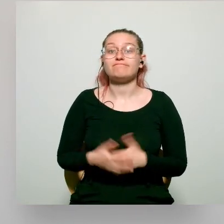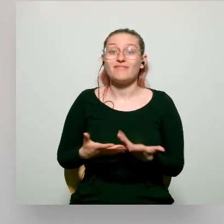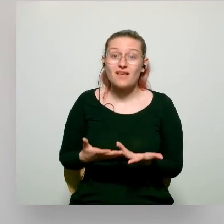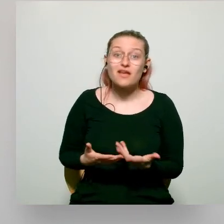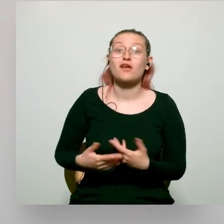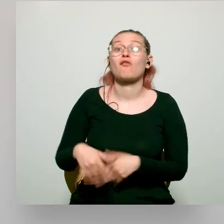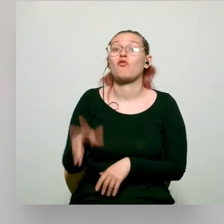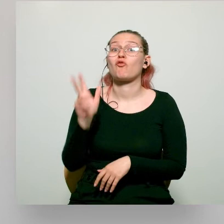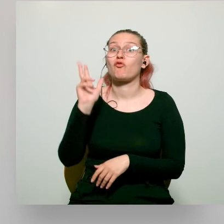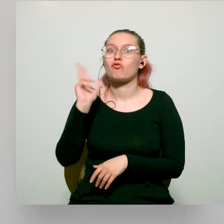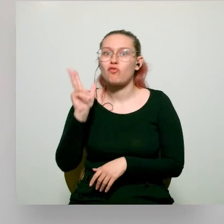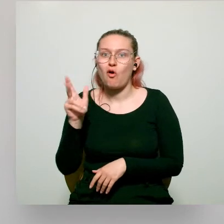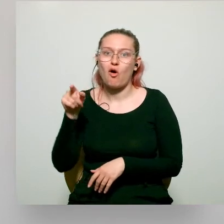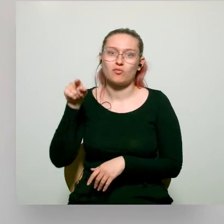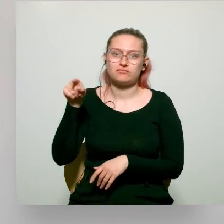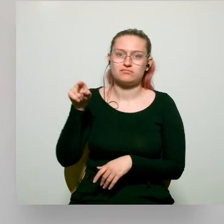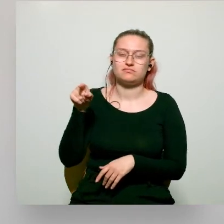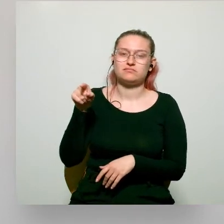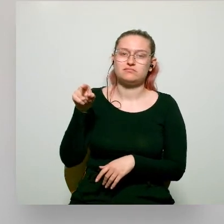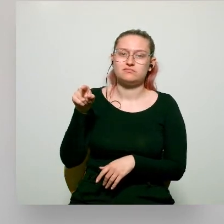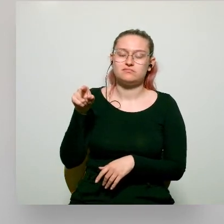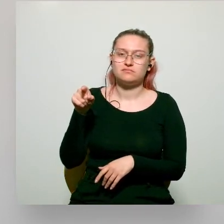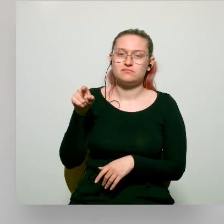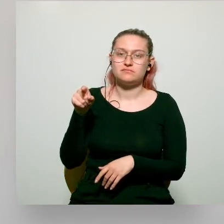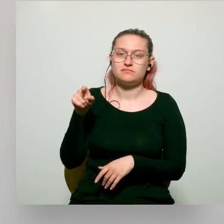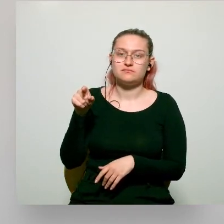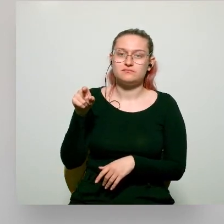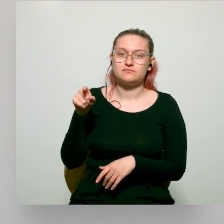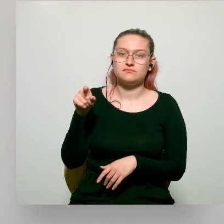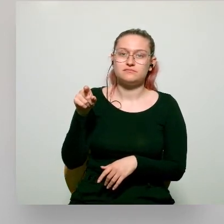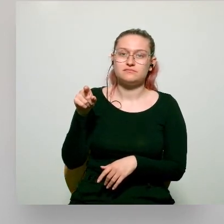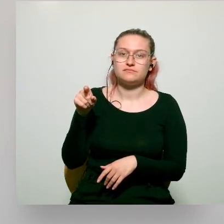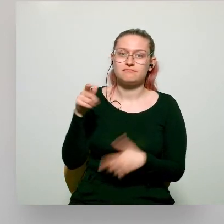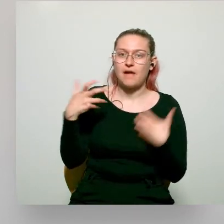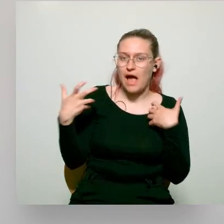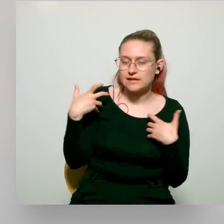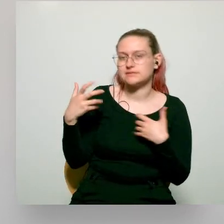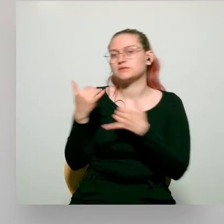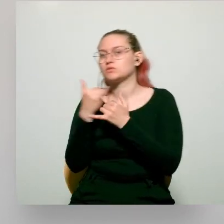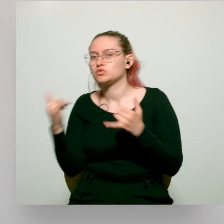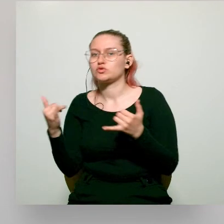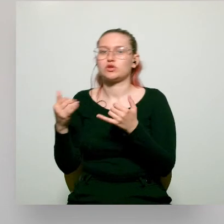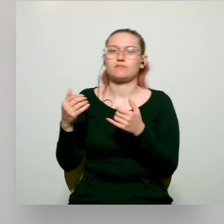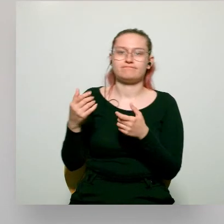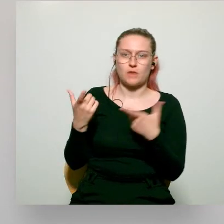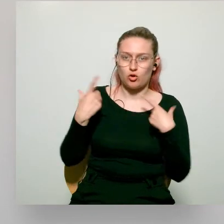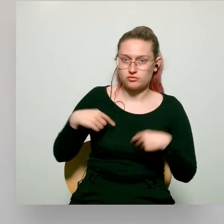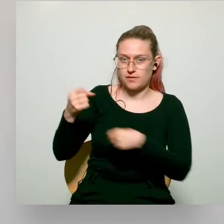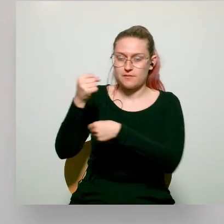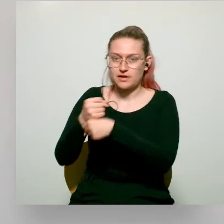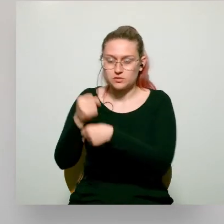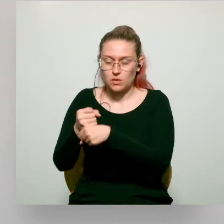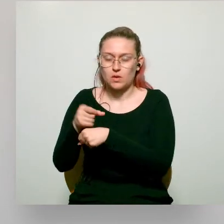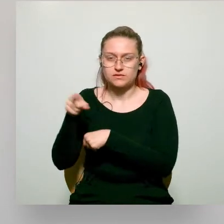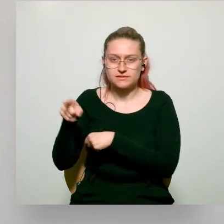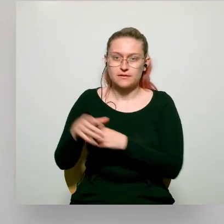przyjeżdżali do pracy, czyli to było taką platformą, takim placem, ale tam byli chłopi i nie było